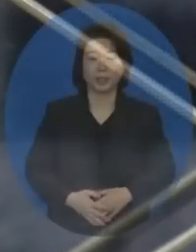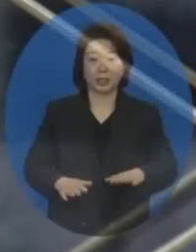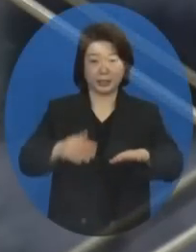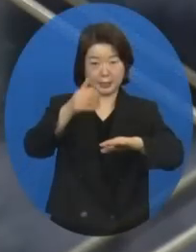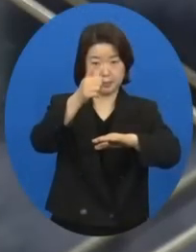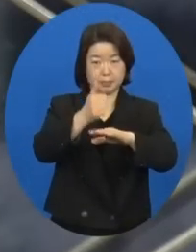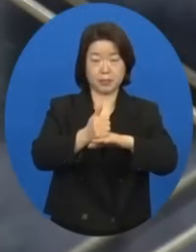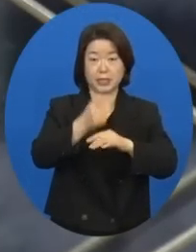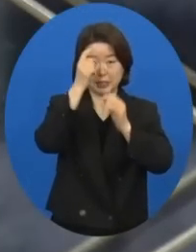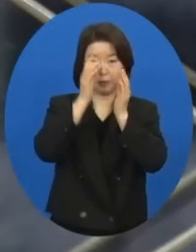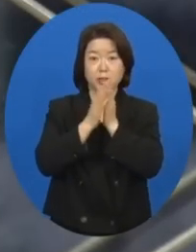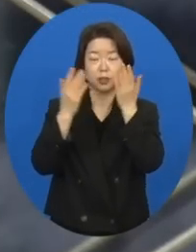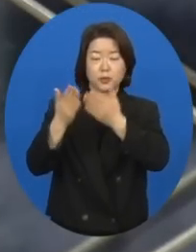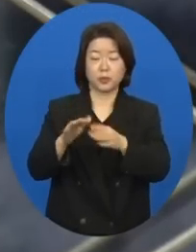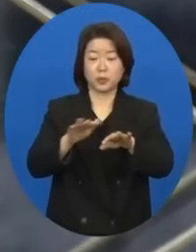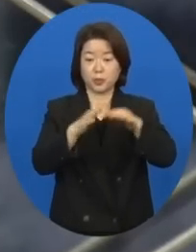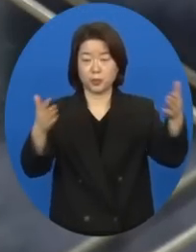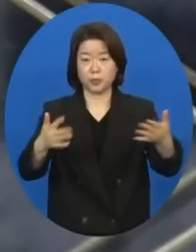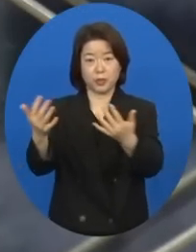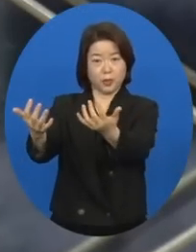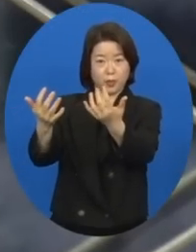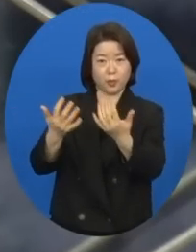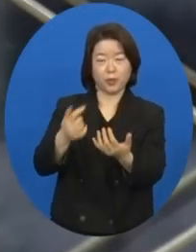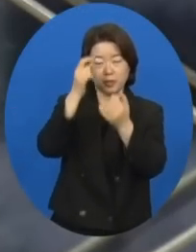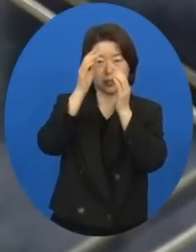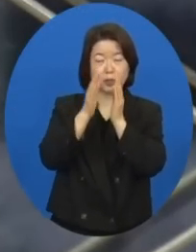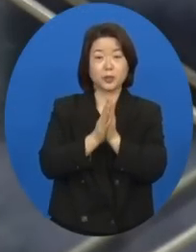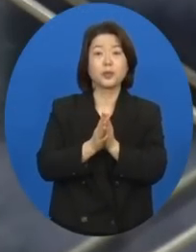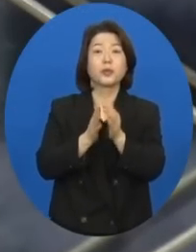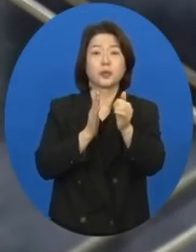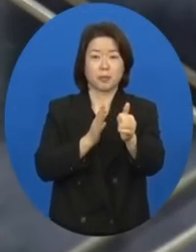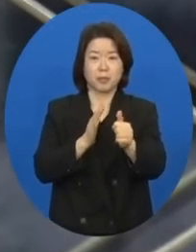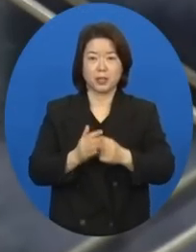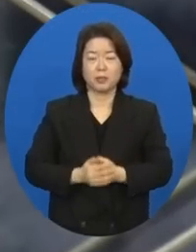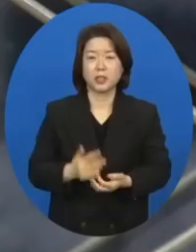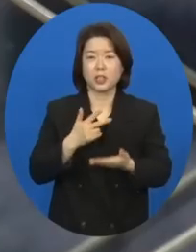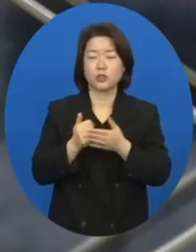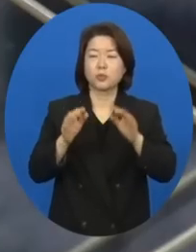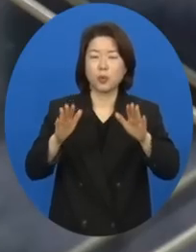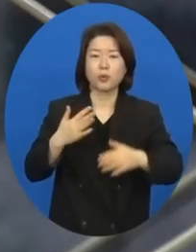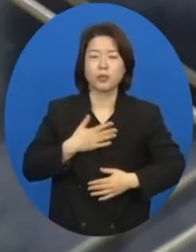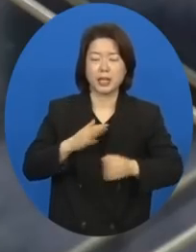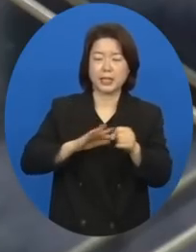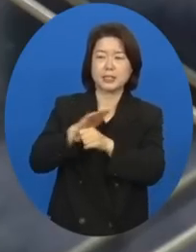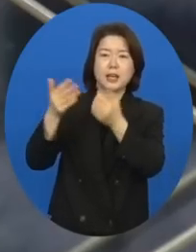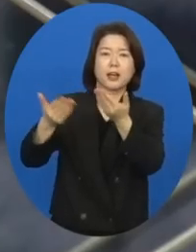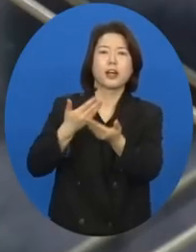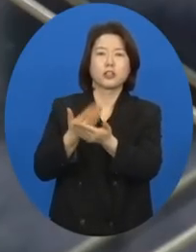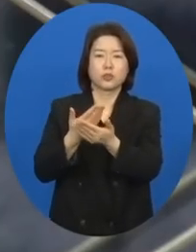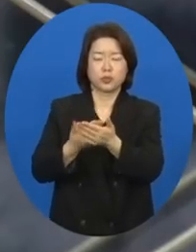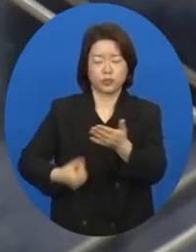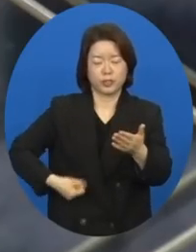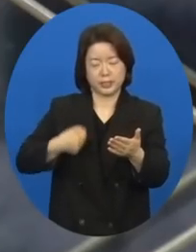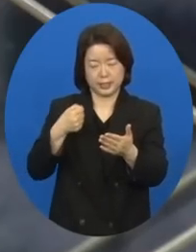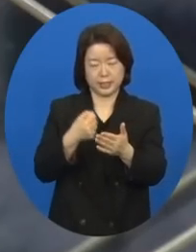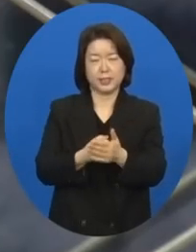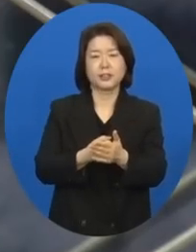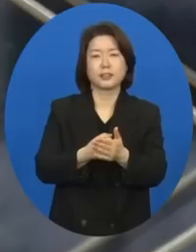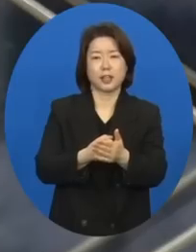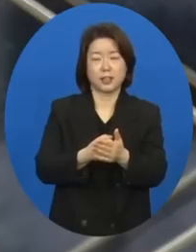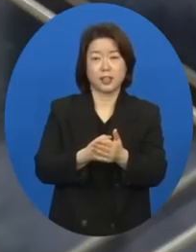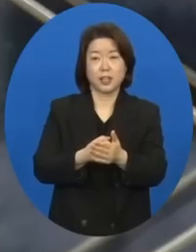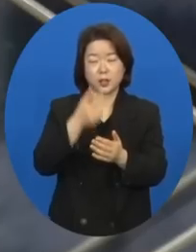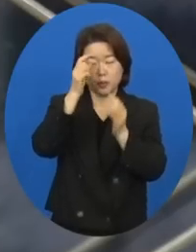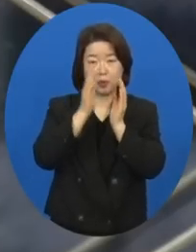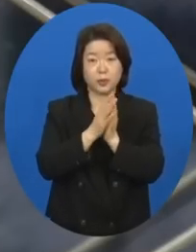마지막으로 기도할 때 강단 위로 올라오셔서 기도하실 분들은 주님 오늘 내게 사랑을 주소서 결단하여서 주 앞에 나와